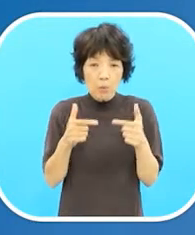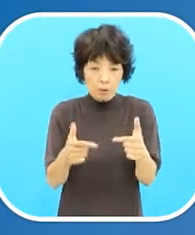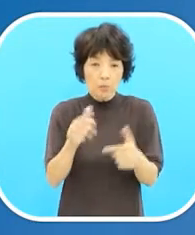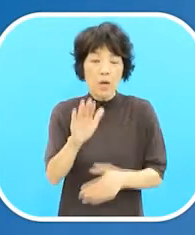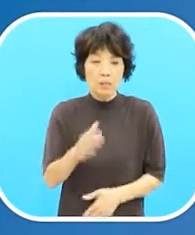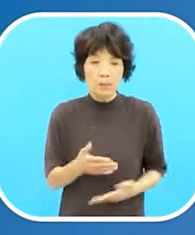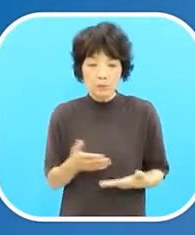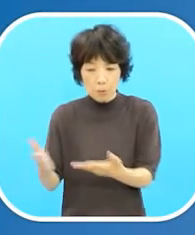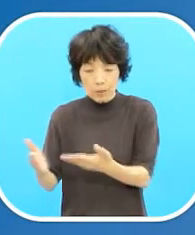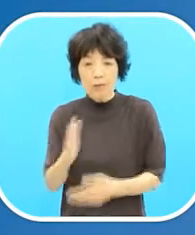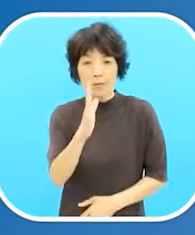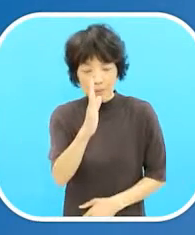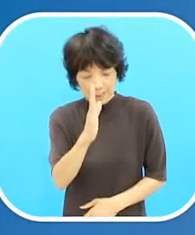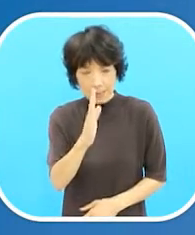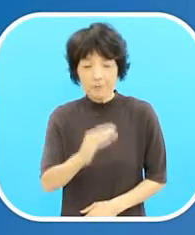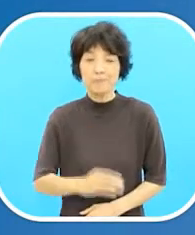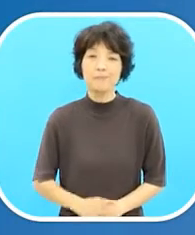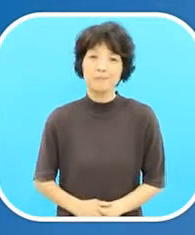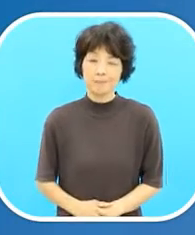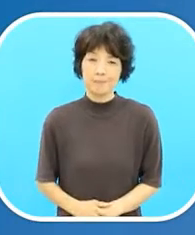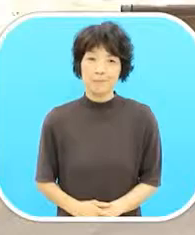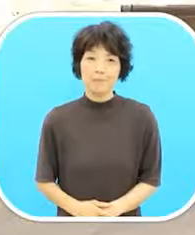。ぜひお出かけください。